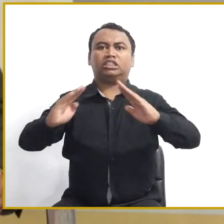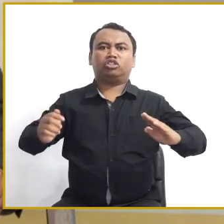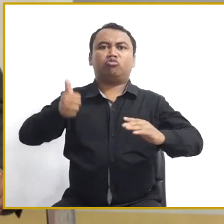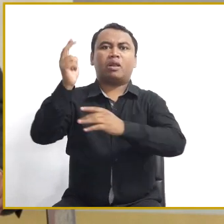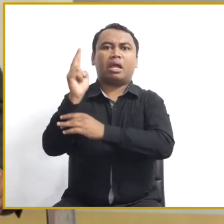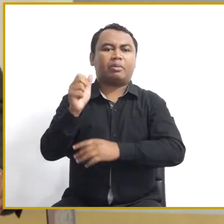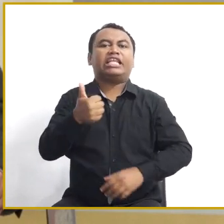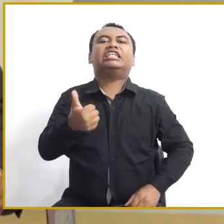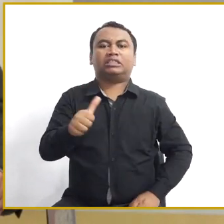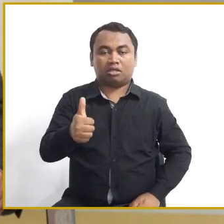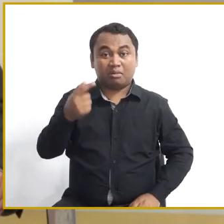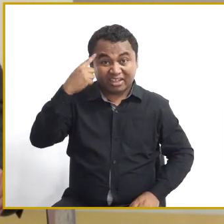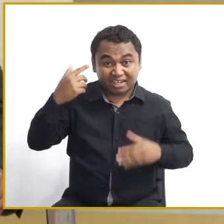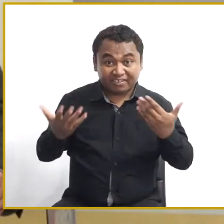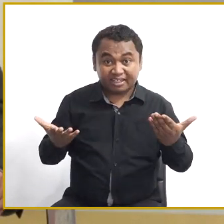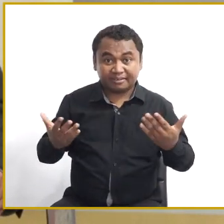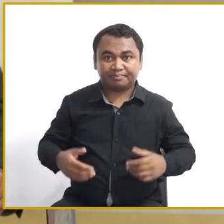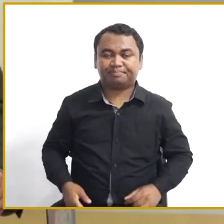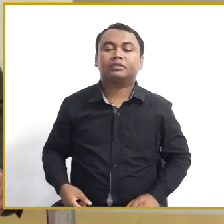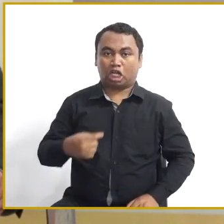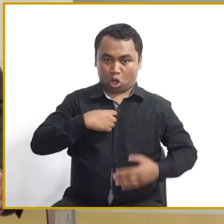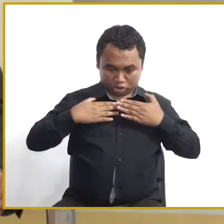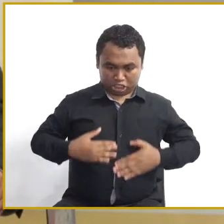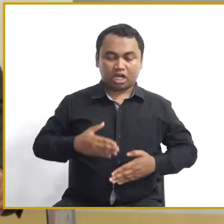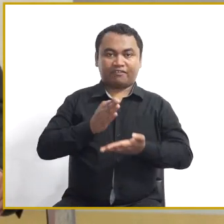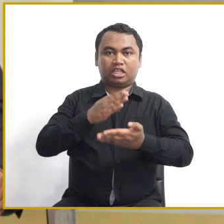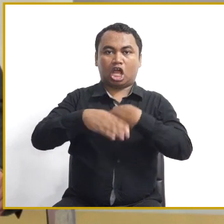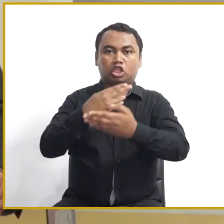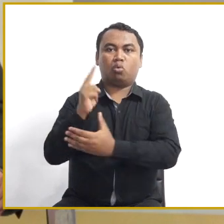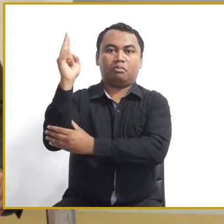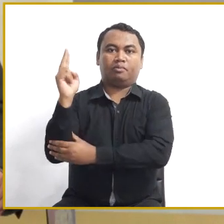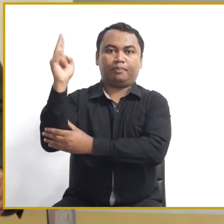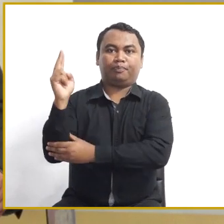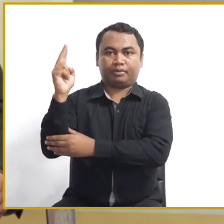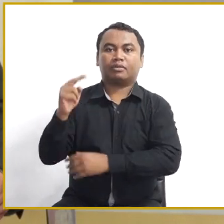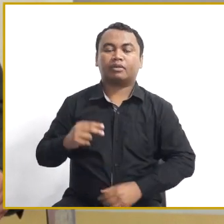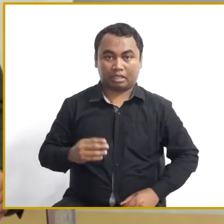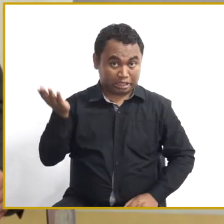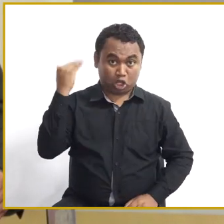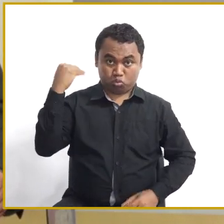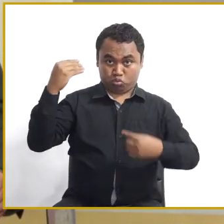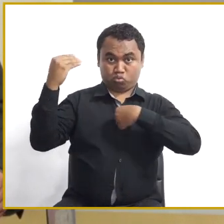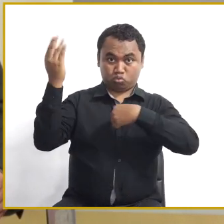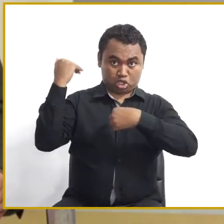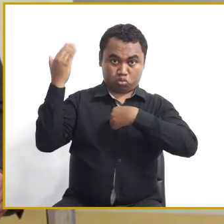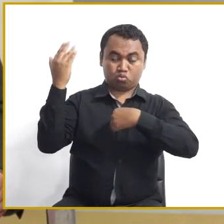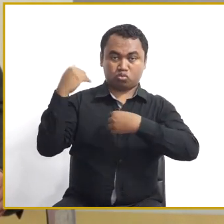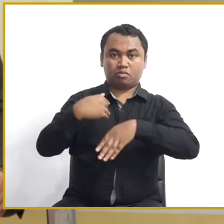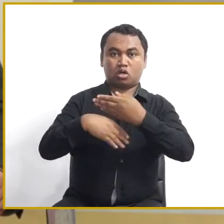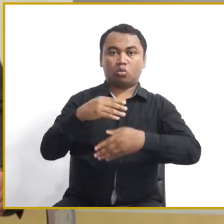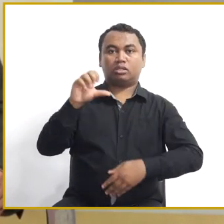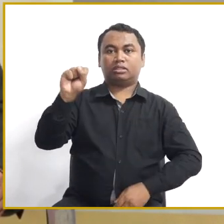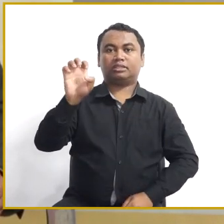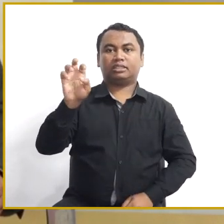voany? Za fa nanao service national na fa mamoaka basy tena zavatra farany